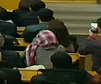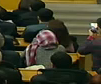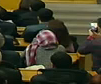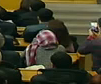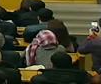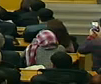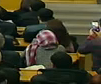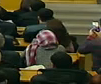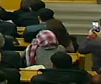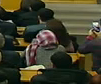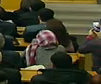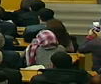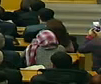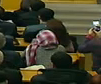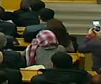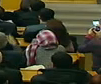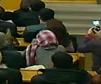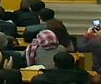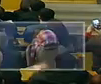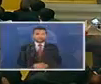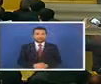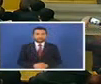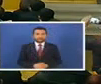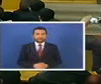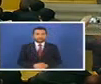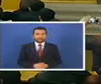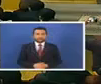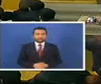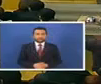Heval nuhum bi khiratın sersera serçavara atın.